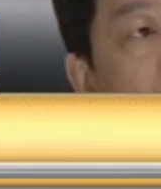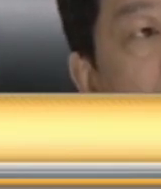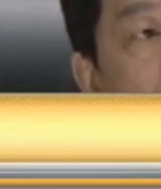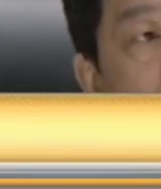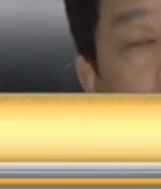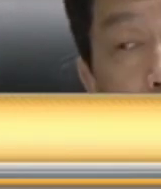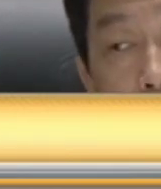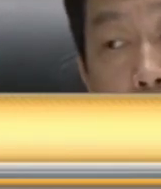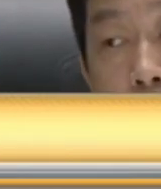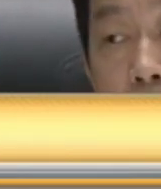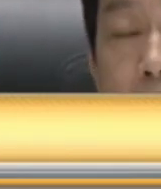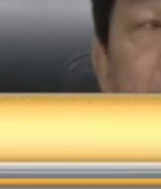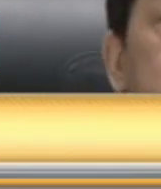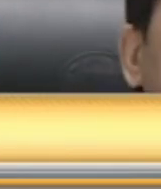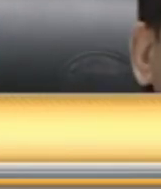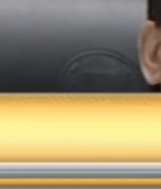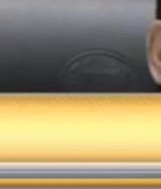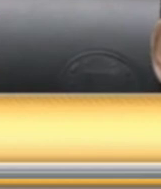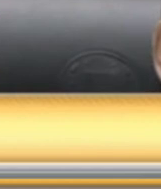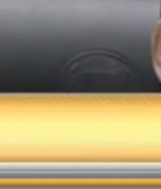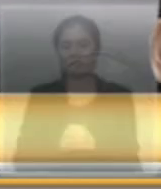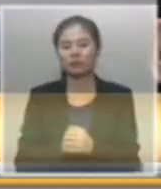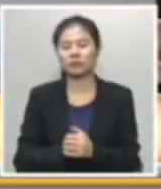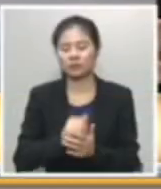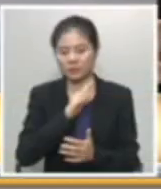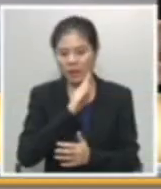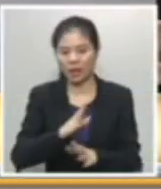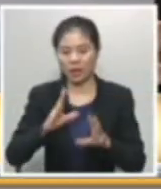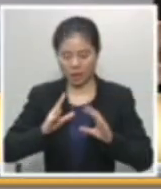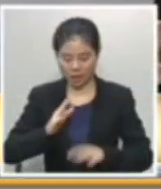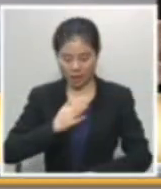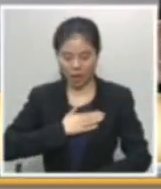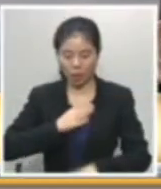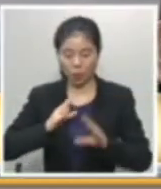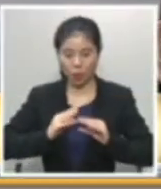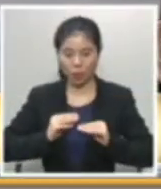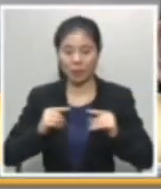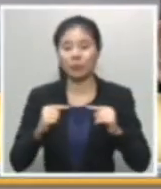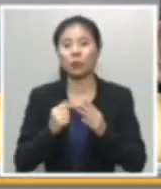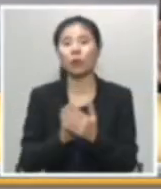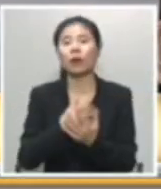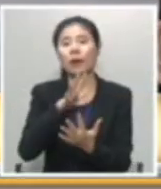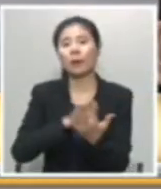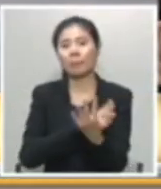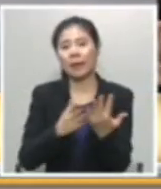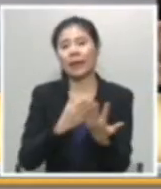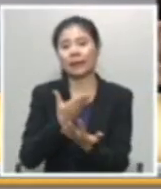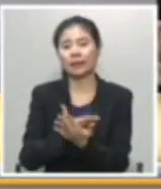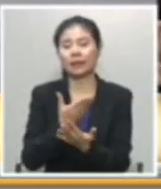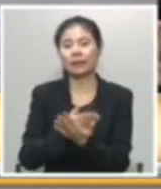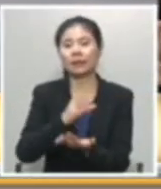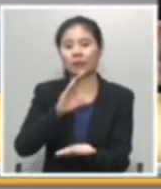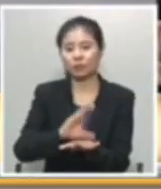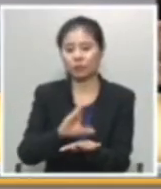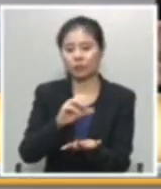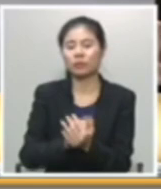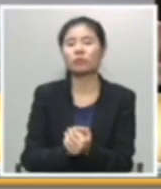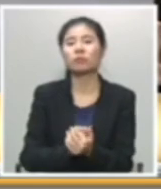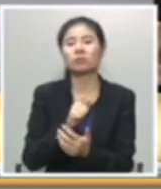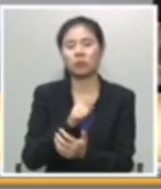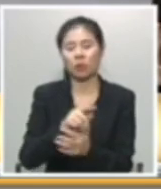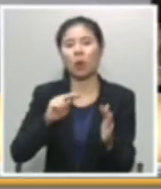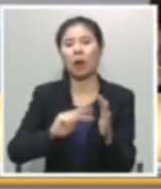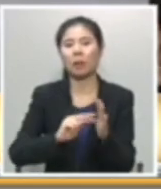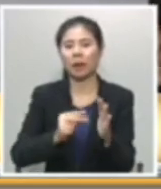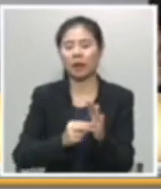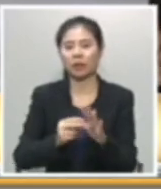ะ 1. การที่เรายอมรับการพิจารณาเนี่ยนะฮะเท่ากับยอมให้สัตยาบันว่าคณะม